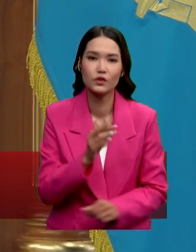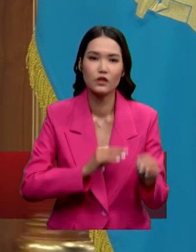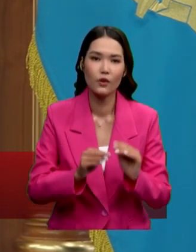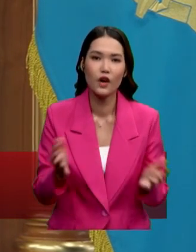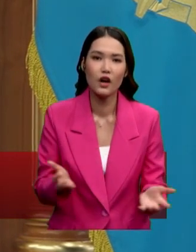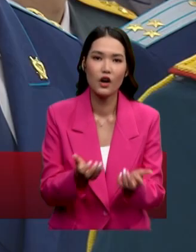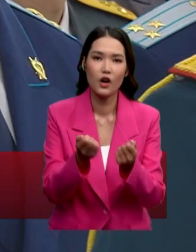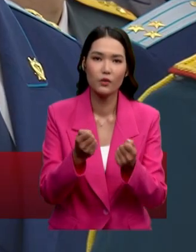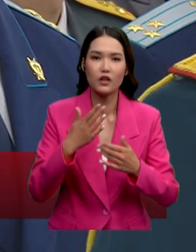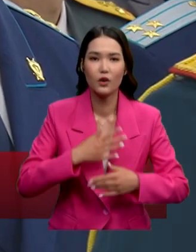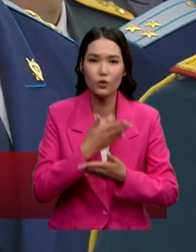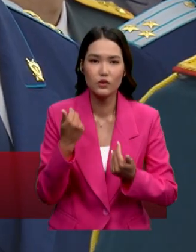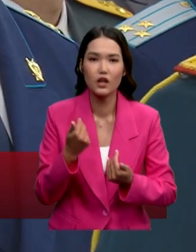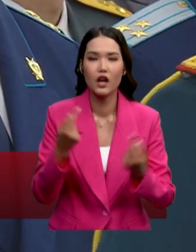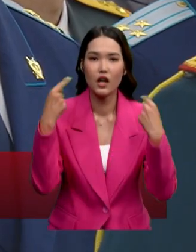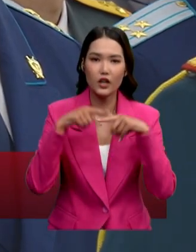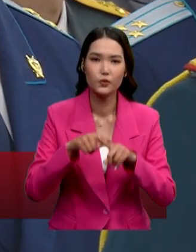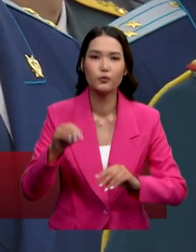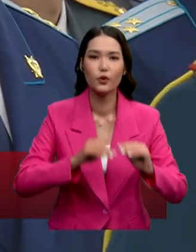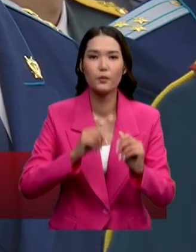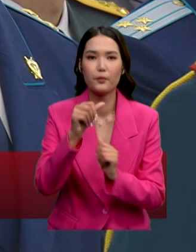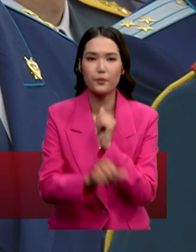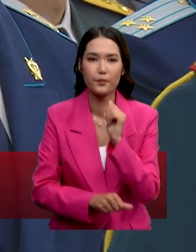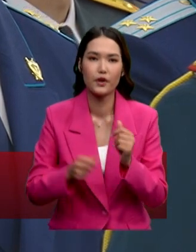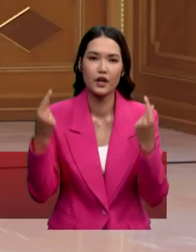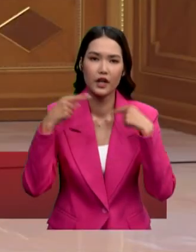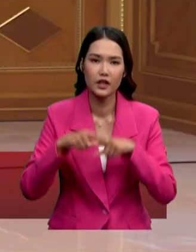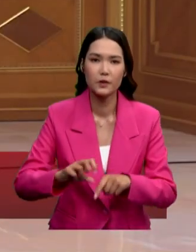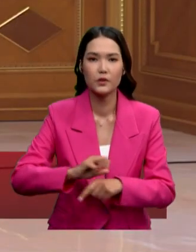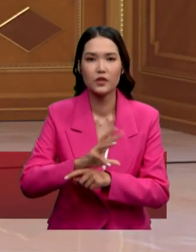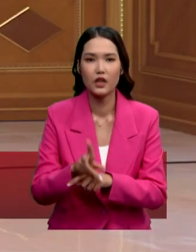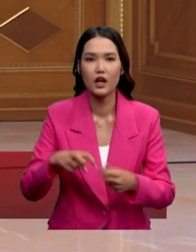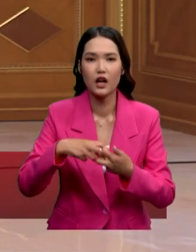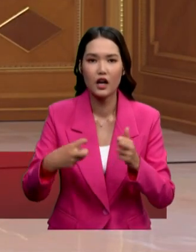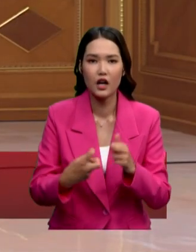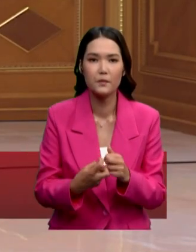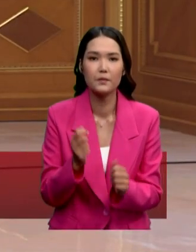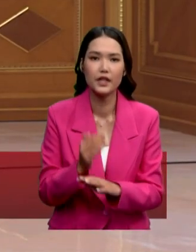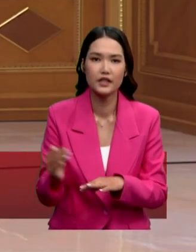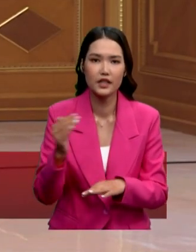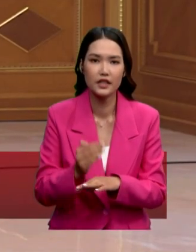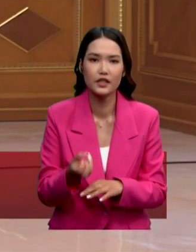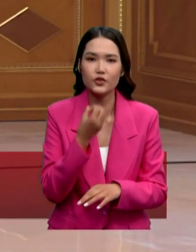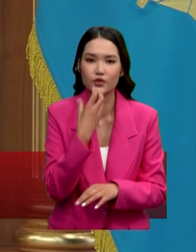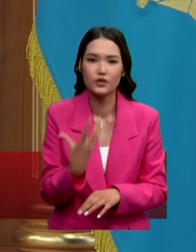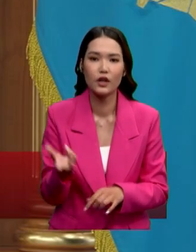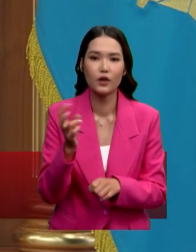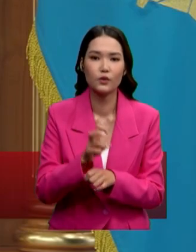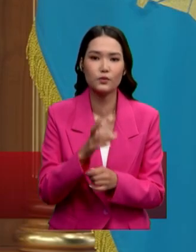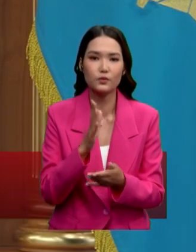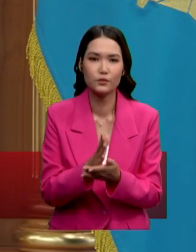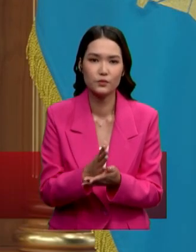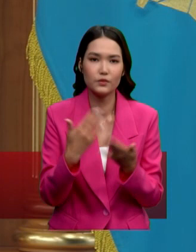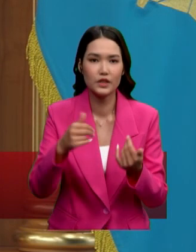аяп жатқан жоқ. Инфрақұрылым, материалдық техникалық жабдықтау мәселелері кезең-кезеңмен жақсарып келеді. Еңбек ақы